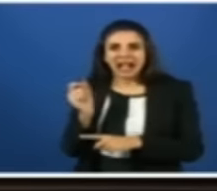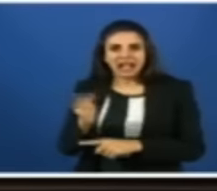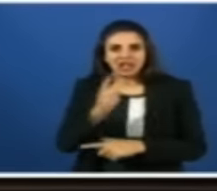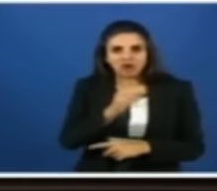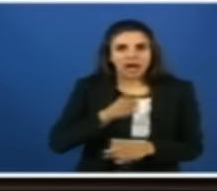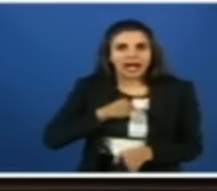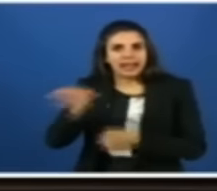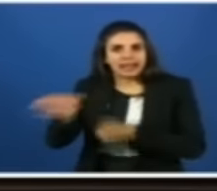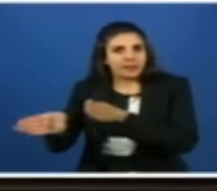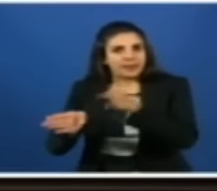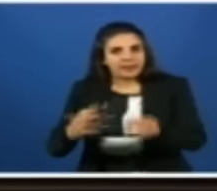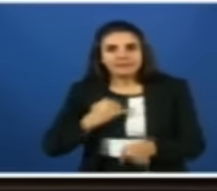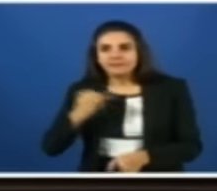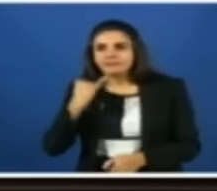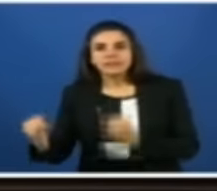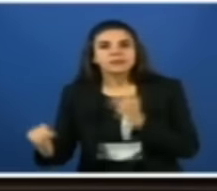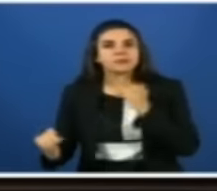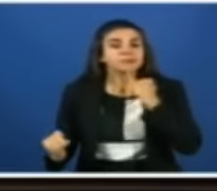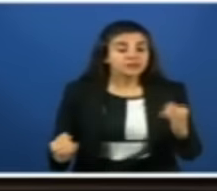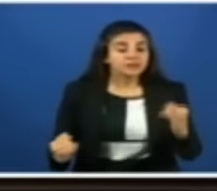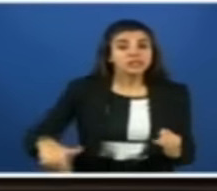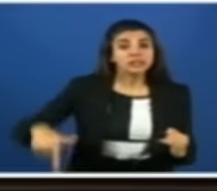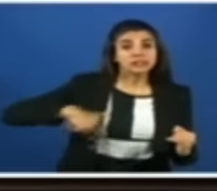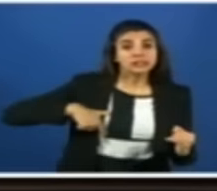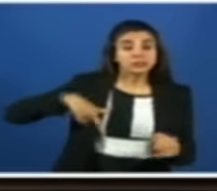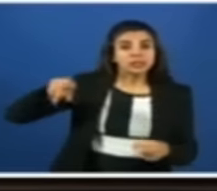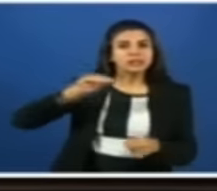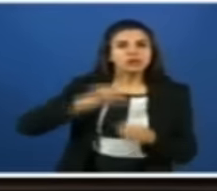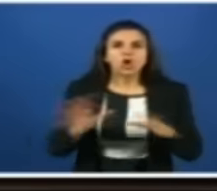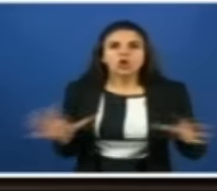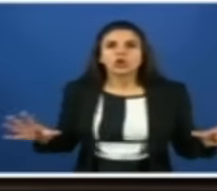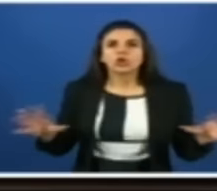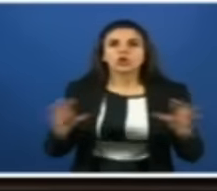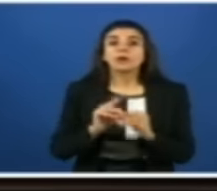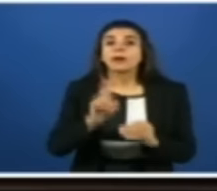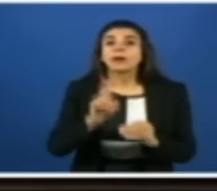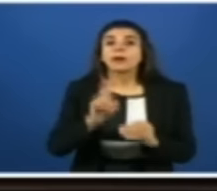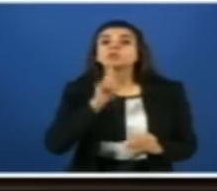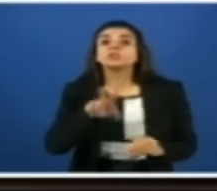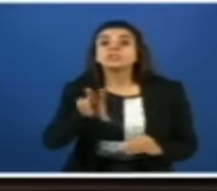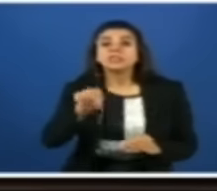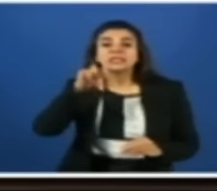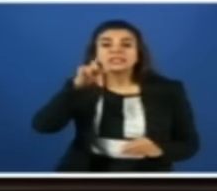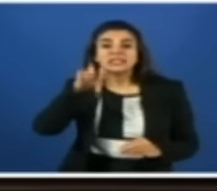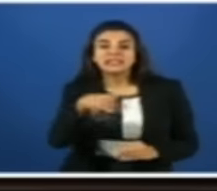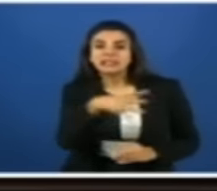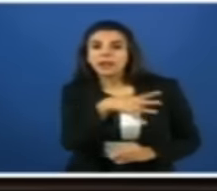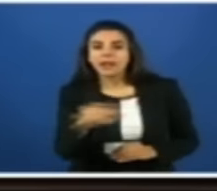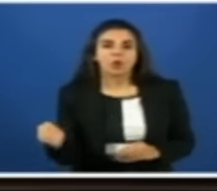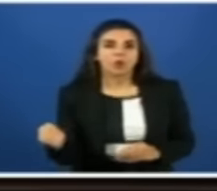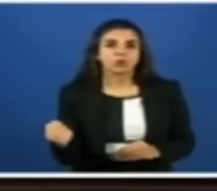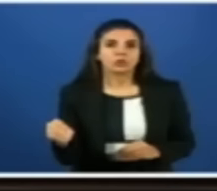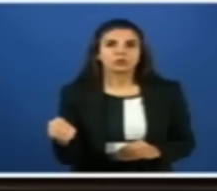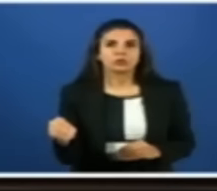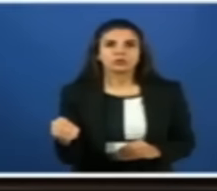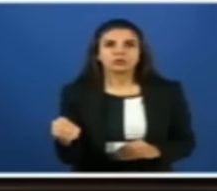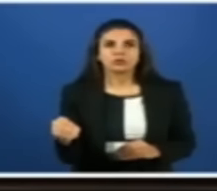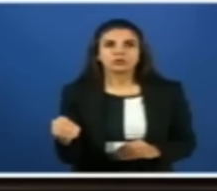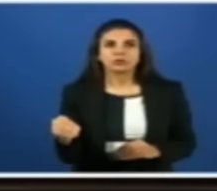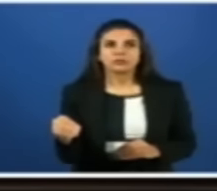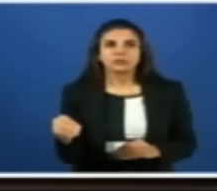ettik. İzmir'de toplam 278 milyon